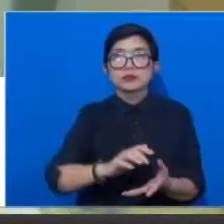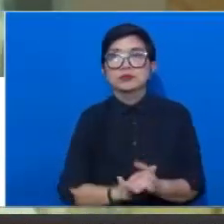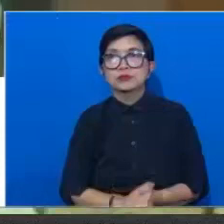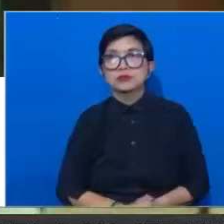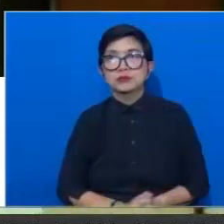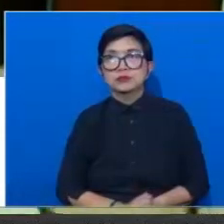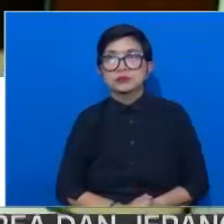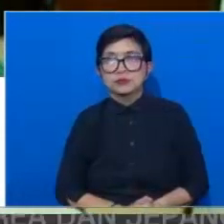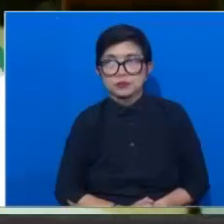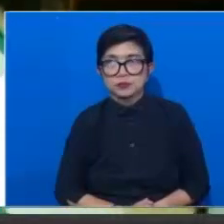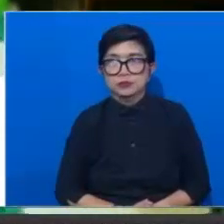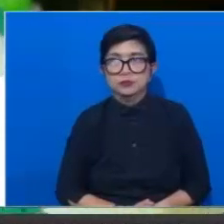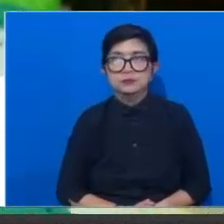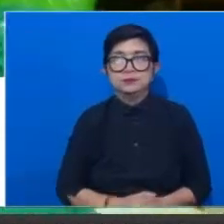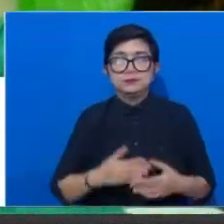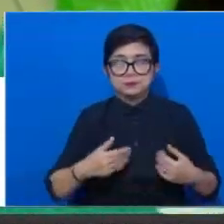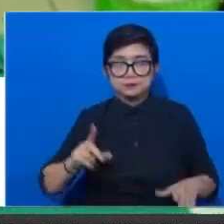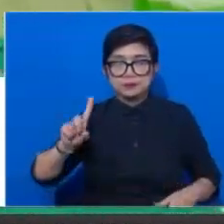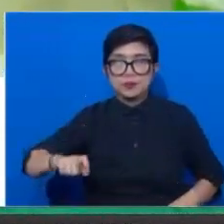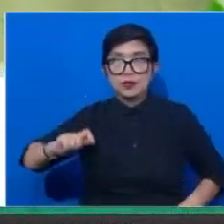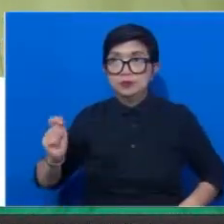dan juga jamnya pun tidak menentu.